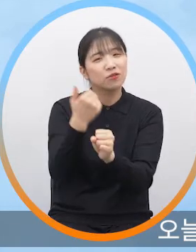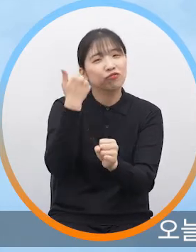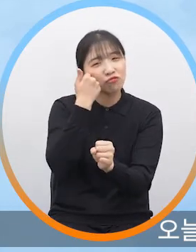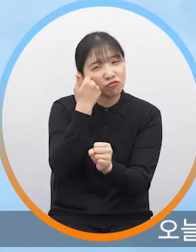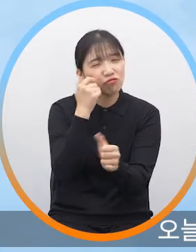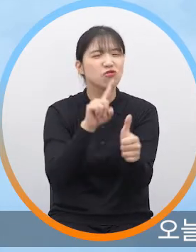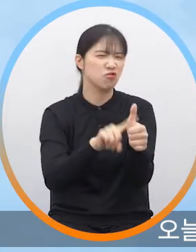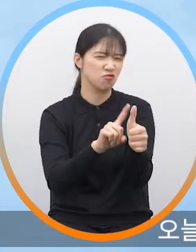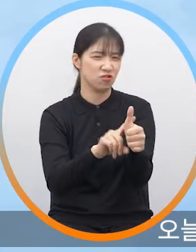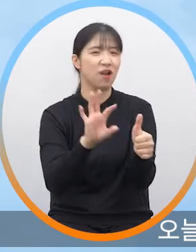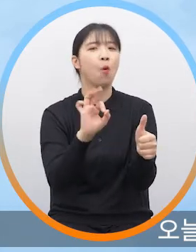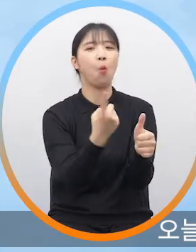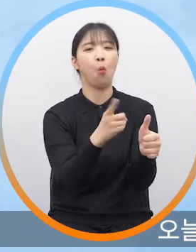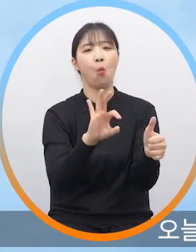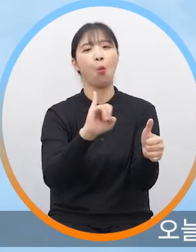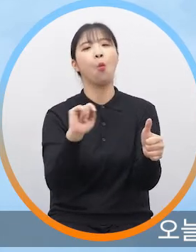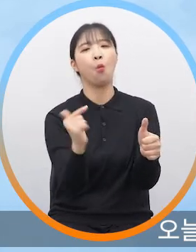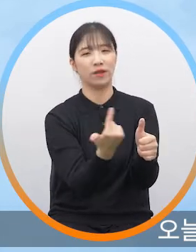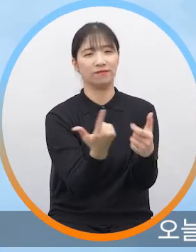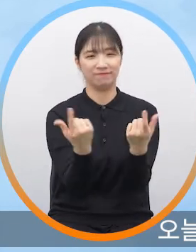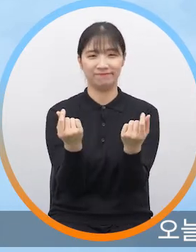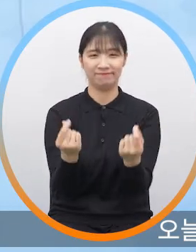창시사로도 인식이 되고 있죠.